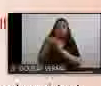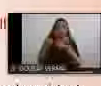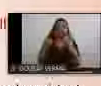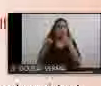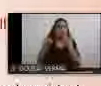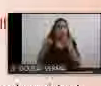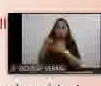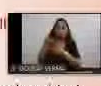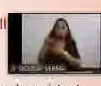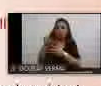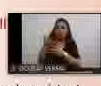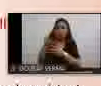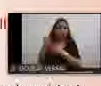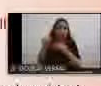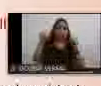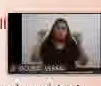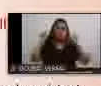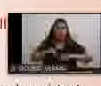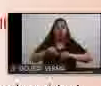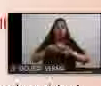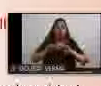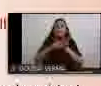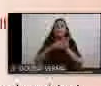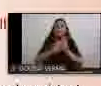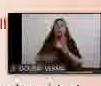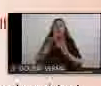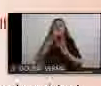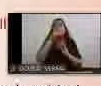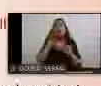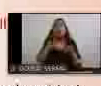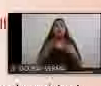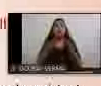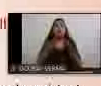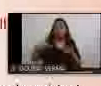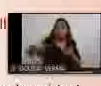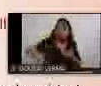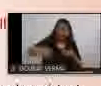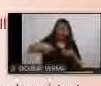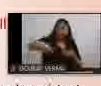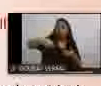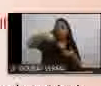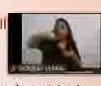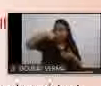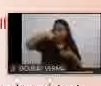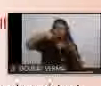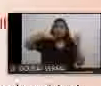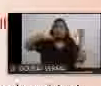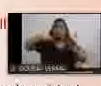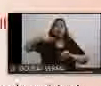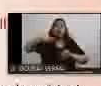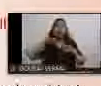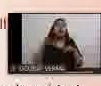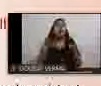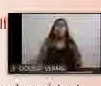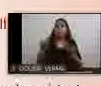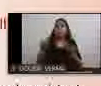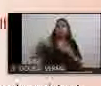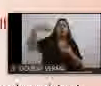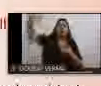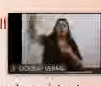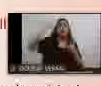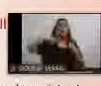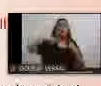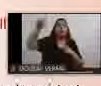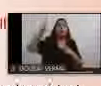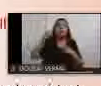कि वो मूव कर सके खाने को हाथ से या चम्मच से मुंह तक ले जाना, तो फिर कैसे इंडिपेंडेंट होगा खाना.